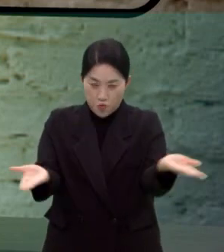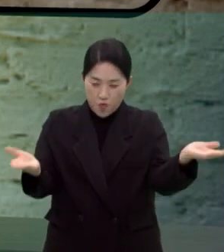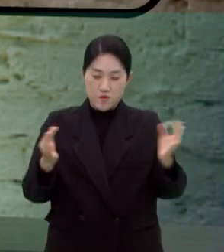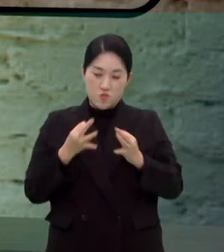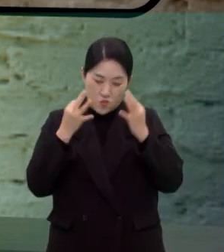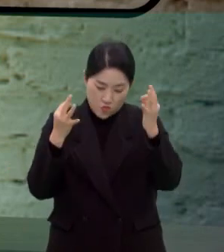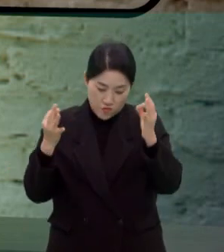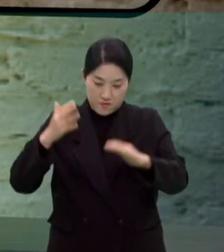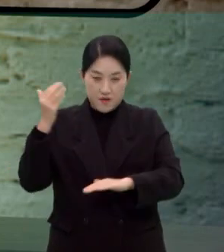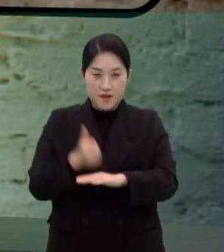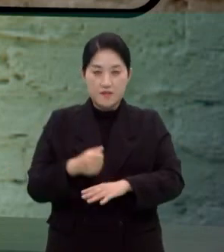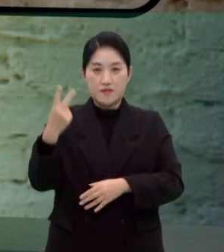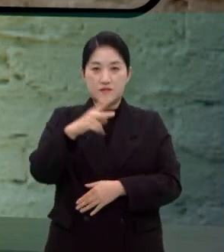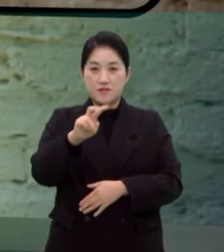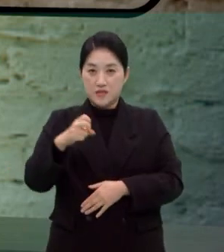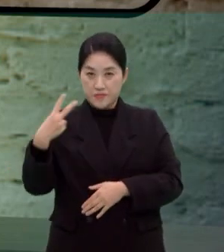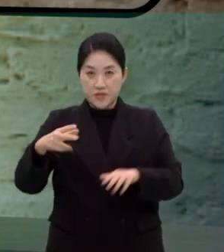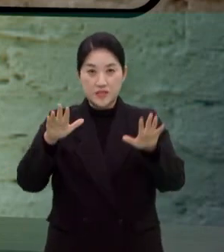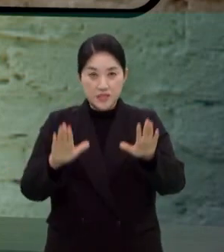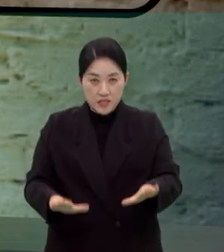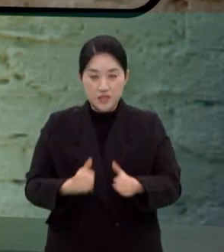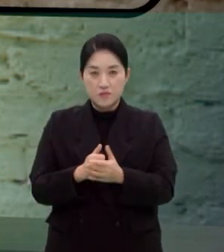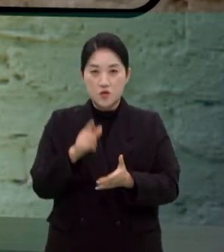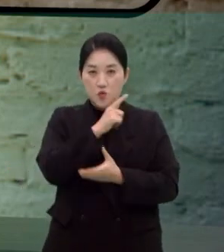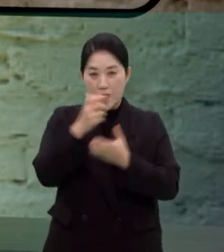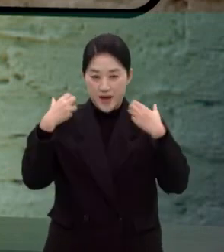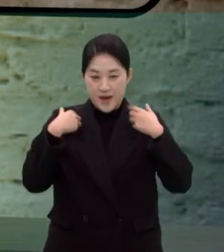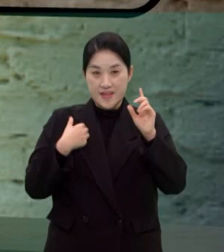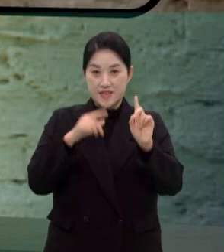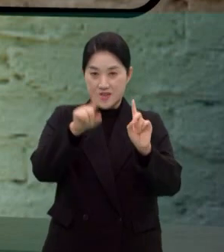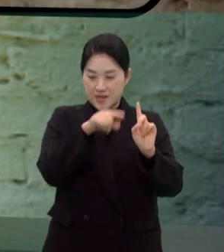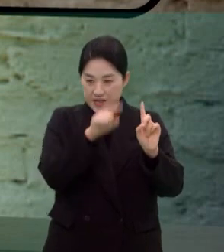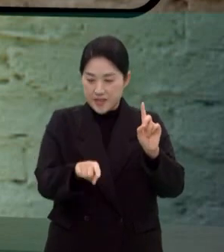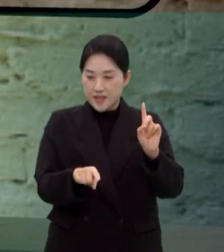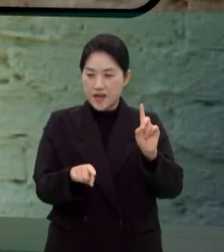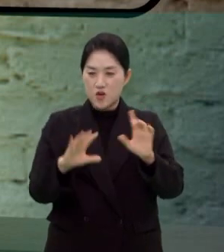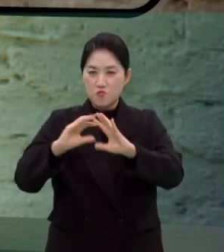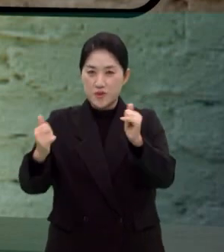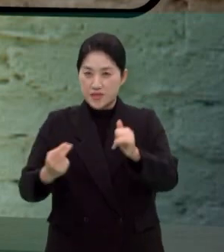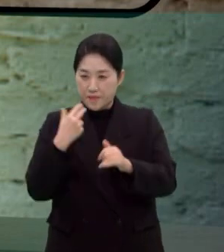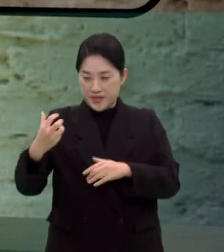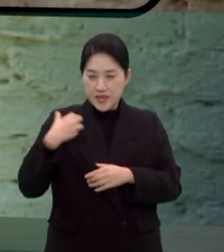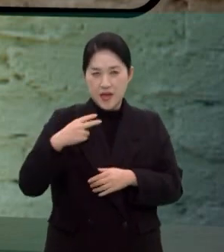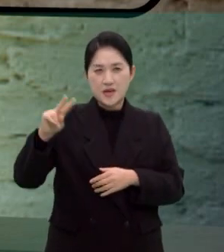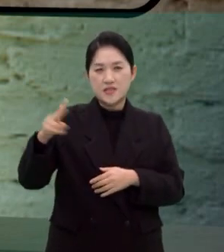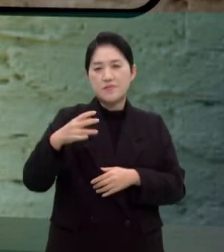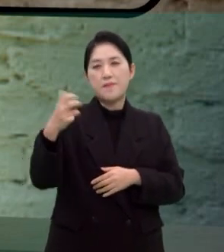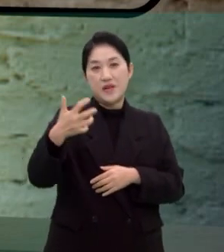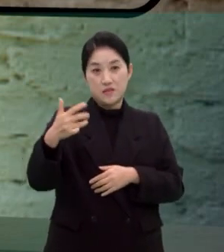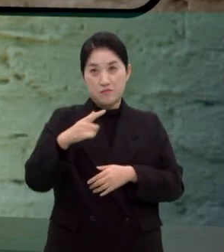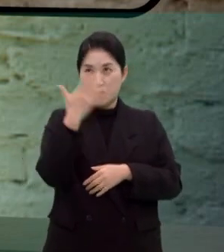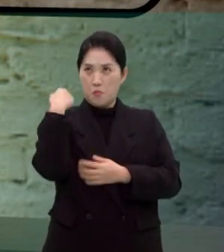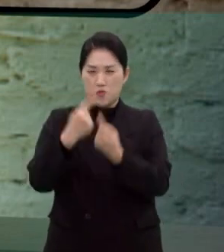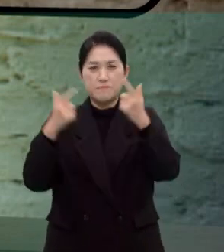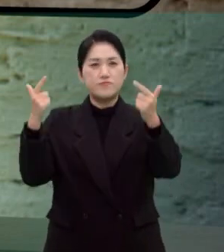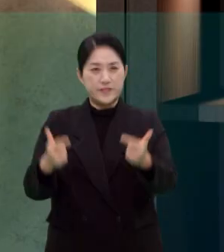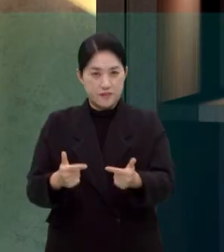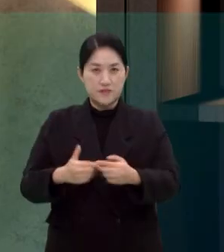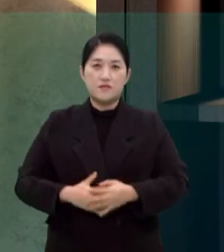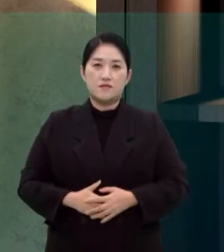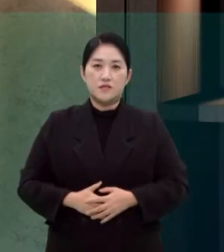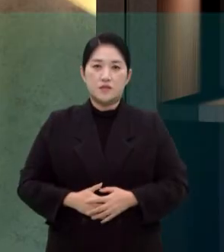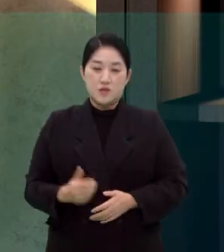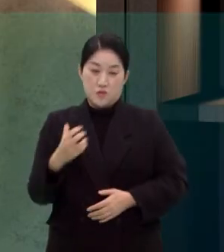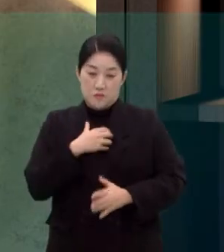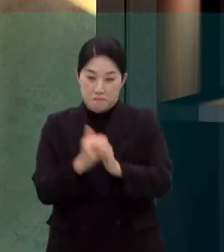결과 2022년에는 소방관 1명당 780여 명으로 줄어들게 됩니다.